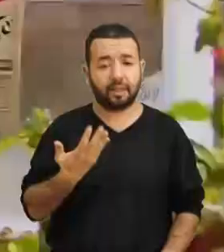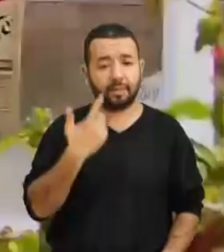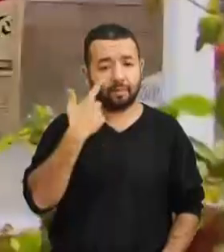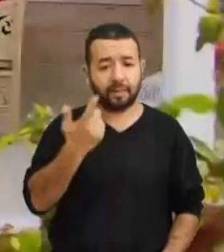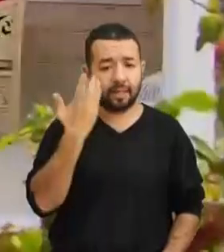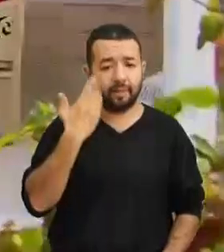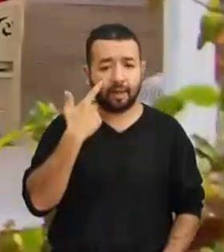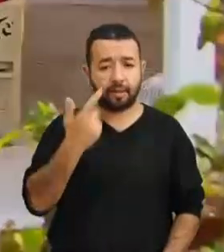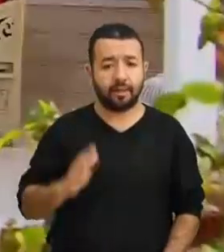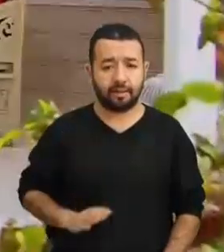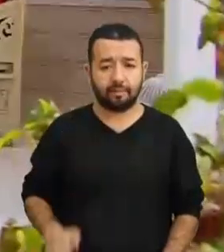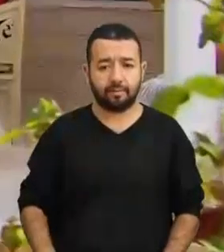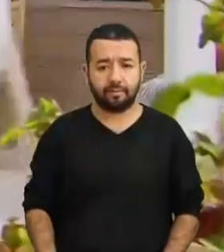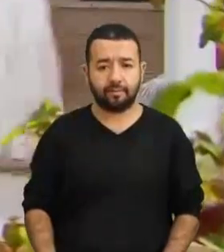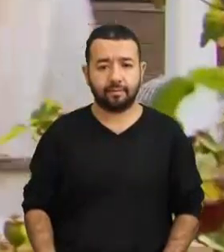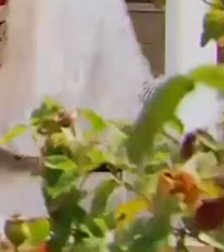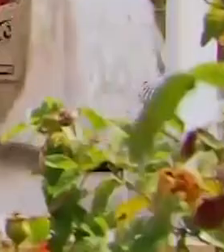sen.